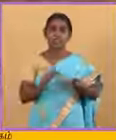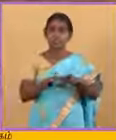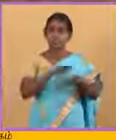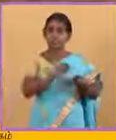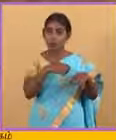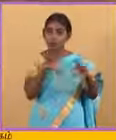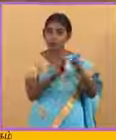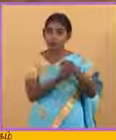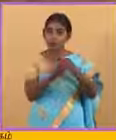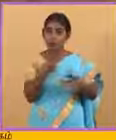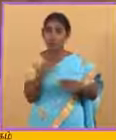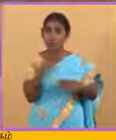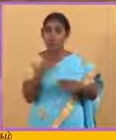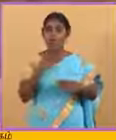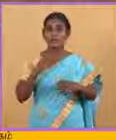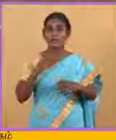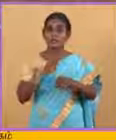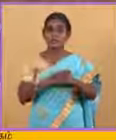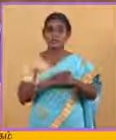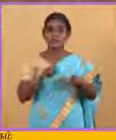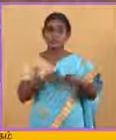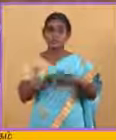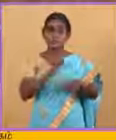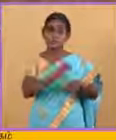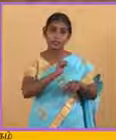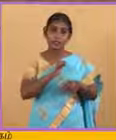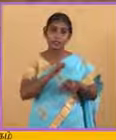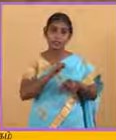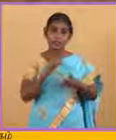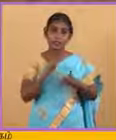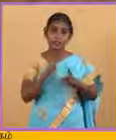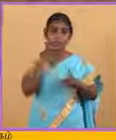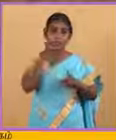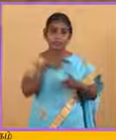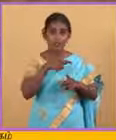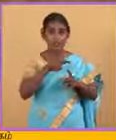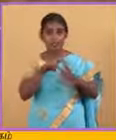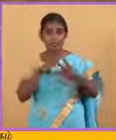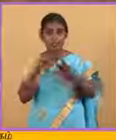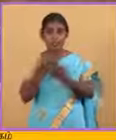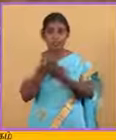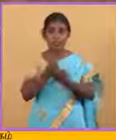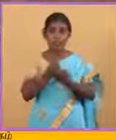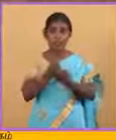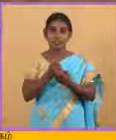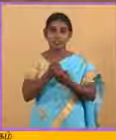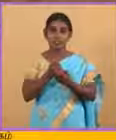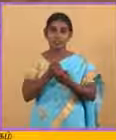அவர் பாரியினுடன் இருந்து வருகிறார். அவருடைய நா பாரியை தவிர வேறு